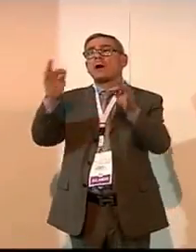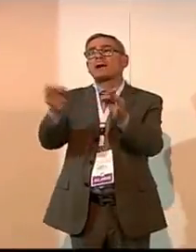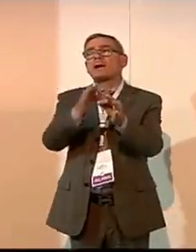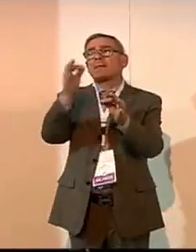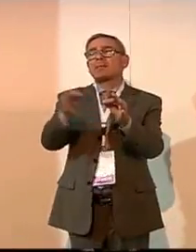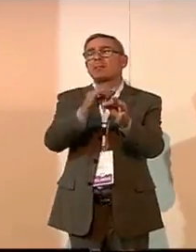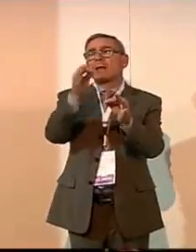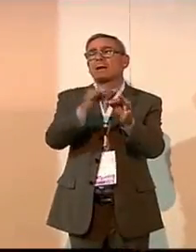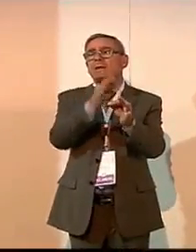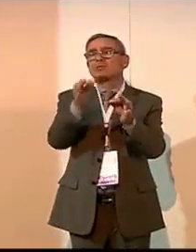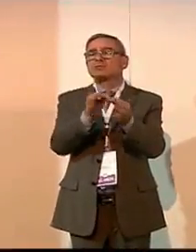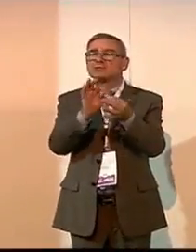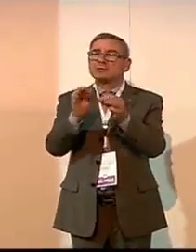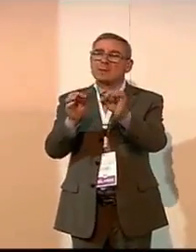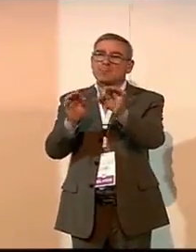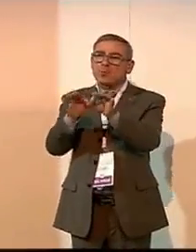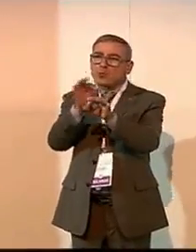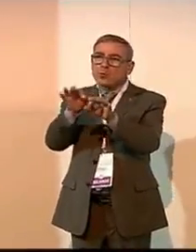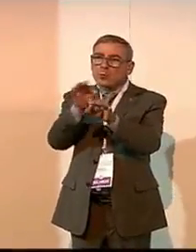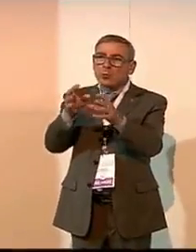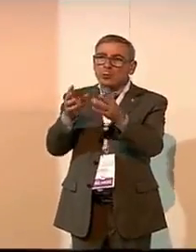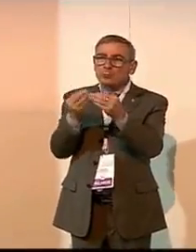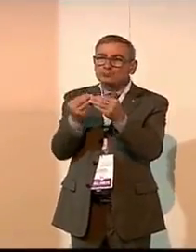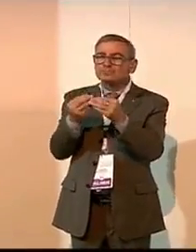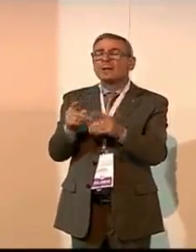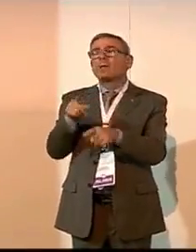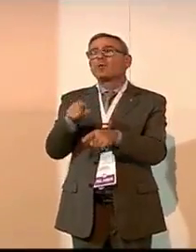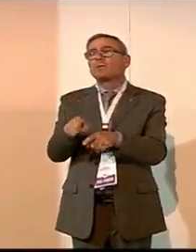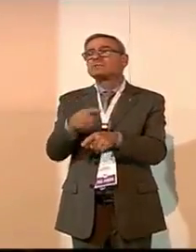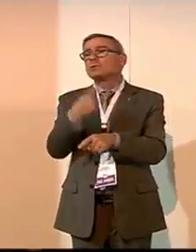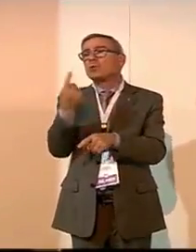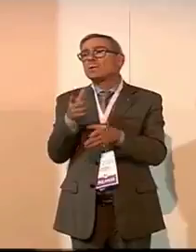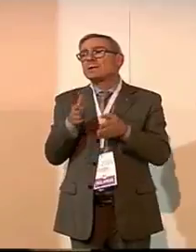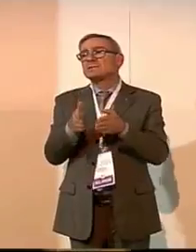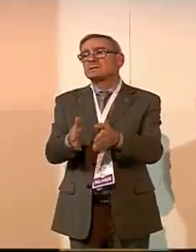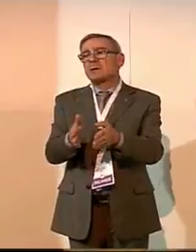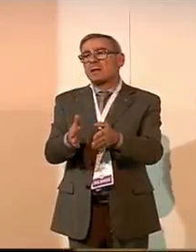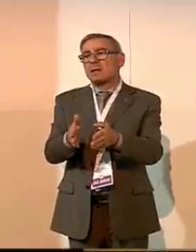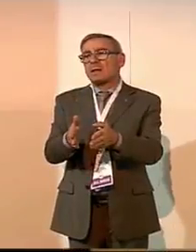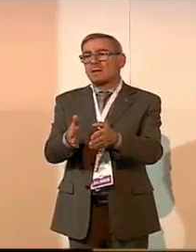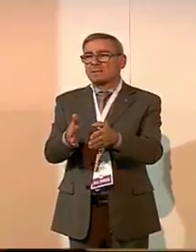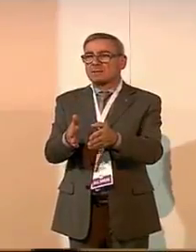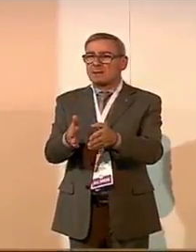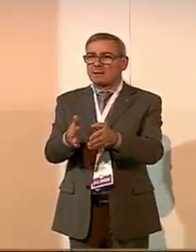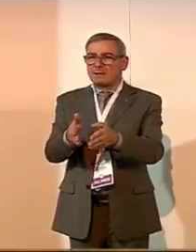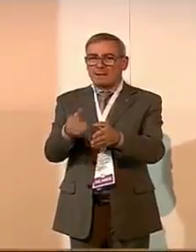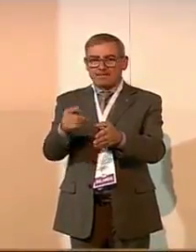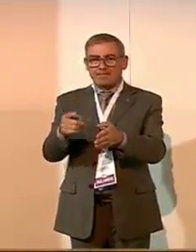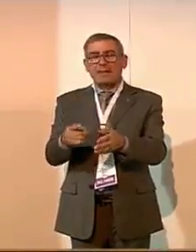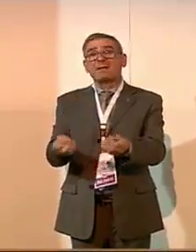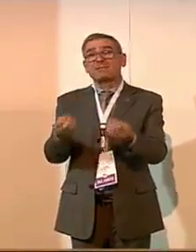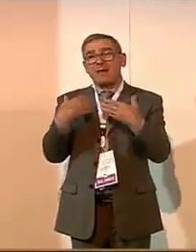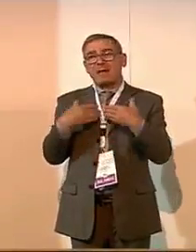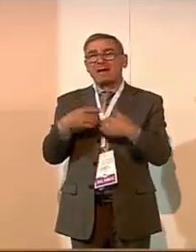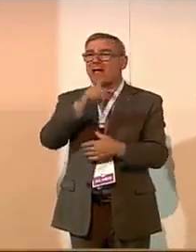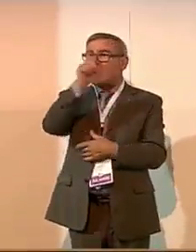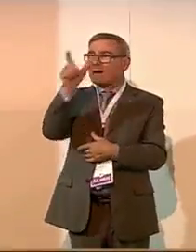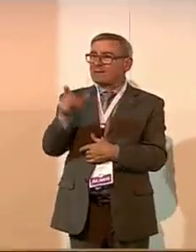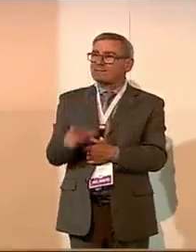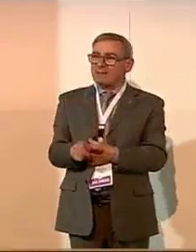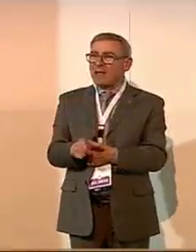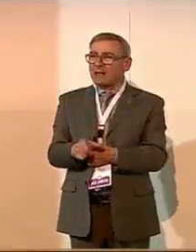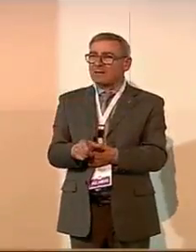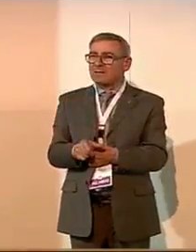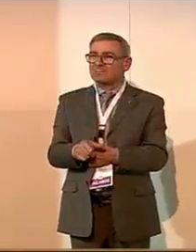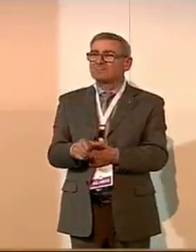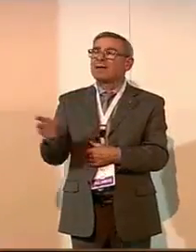non sarà facile ma è la sola strada se pensiamo che conta istituiva il paese un segno di riscossa